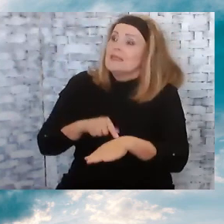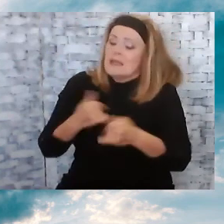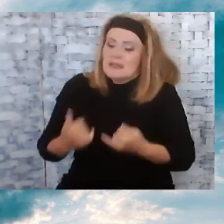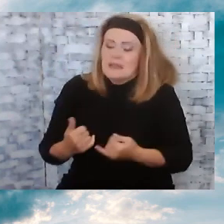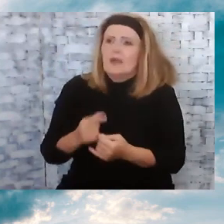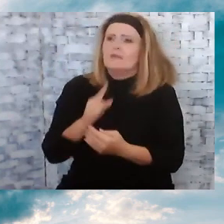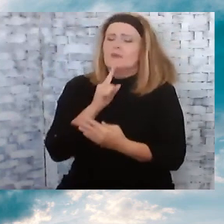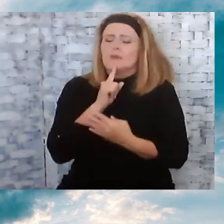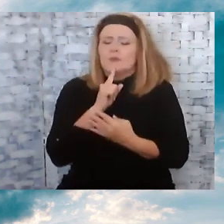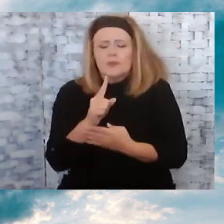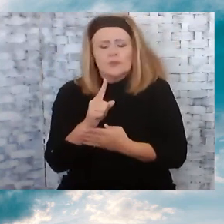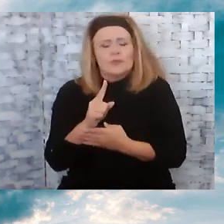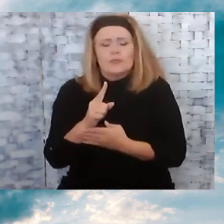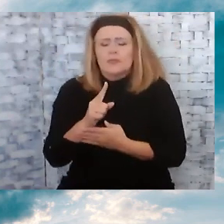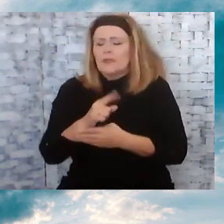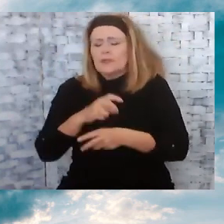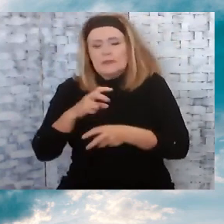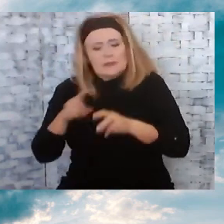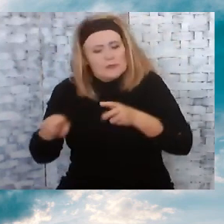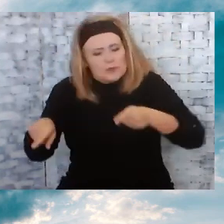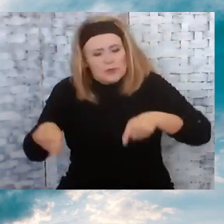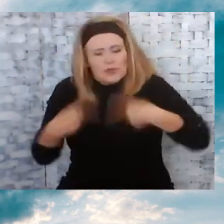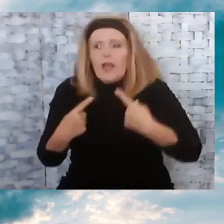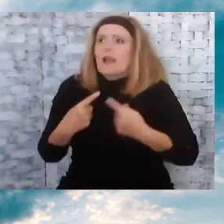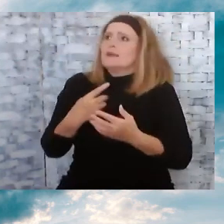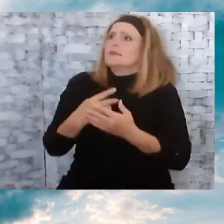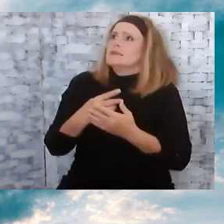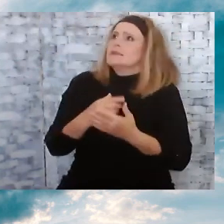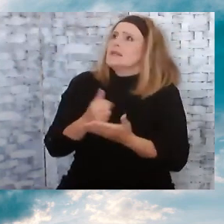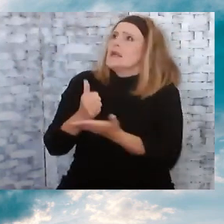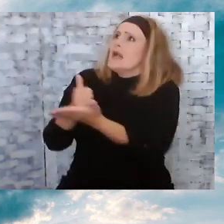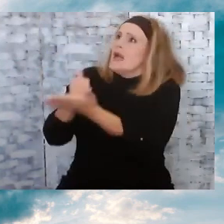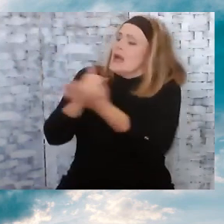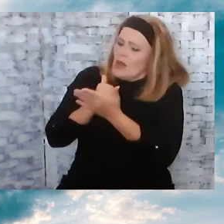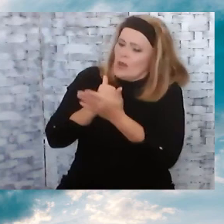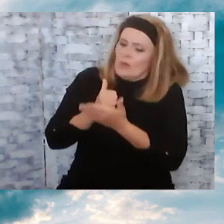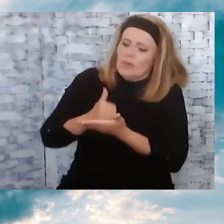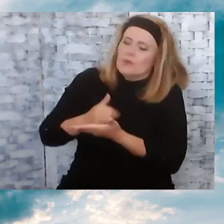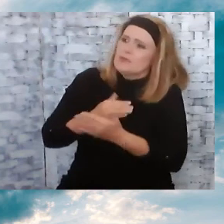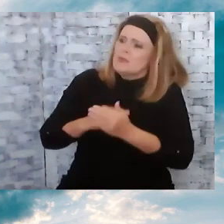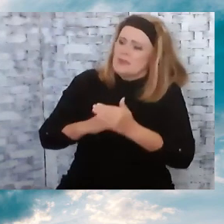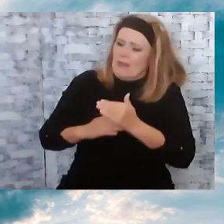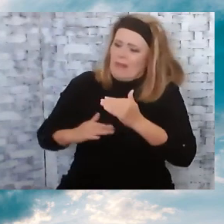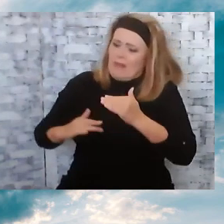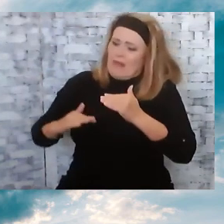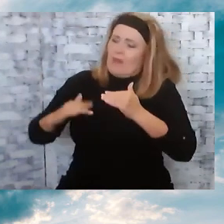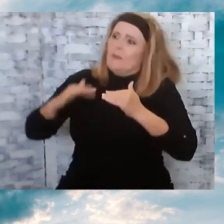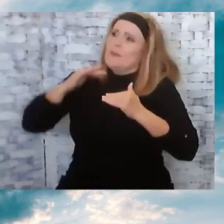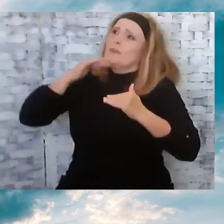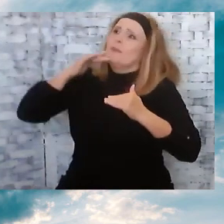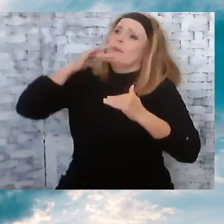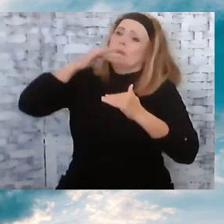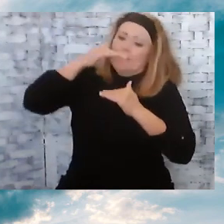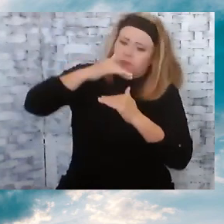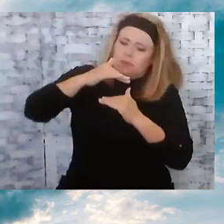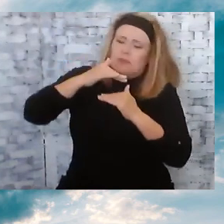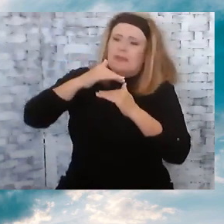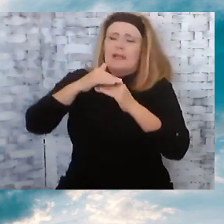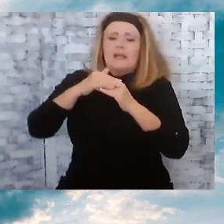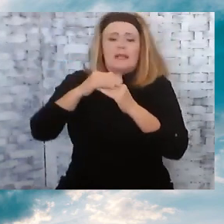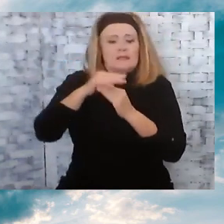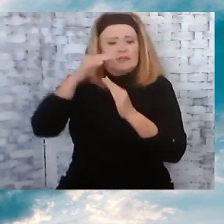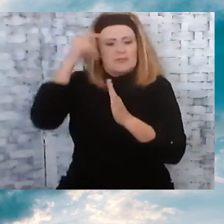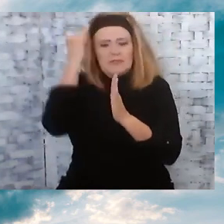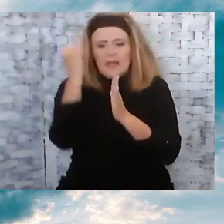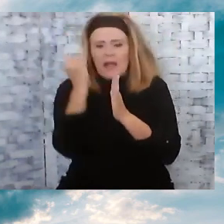beproeving en toetsing, help ons, Here, om te werk met dit wat na die oppervlakte toe kom, dat U dit uit ons lewens kan uithaal,